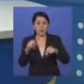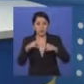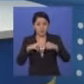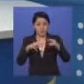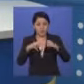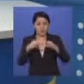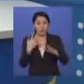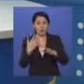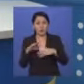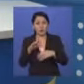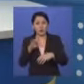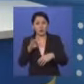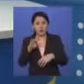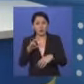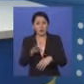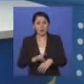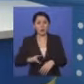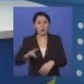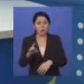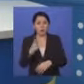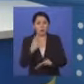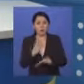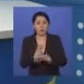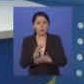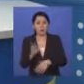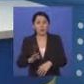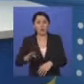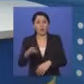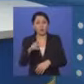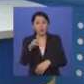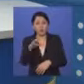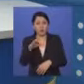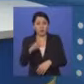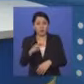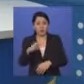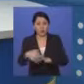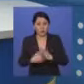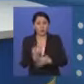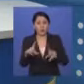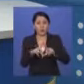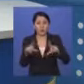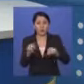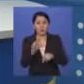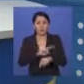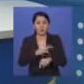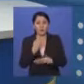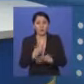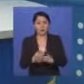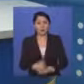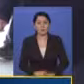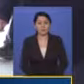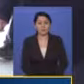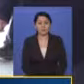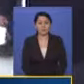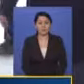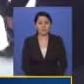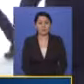құрылысы аяқталмақ. Олардың біреуі Аққайың ауданында орналасқан. Облыс әкімі Құмар Ақсақалов жаңа нысанның жұмысын көріп қайтты.